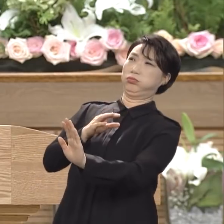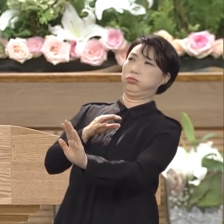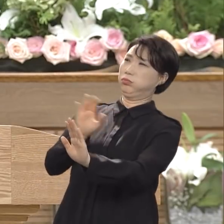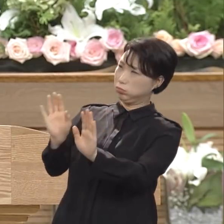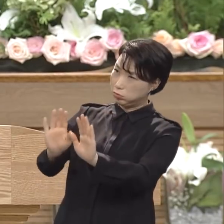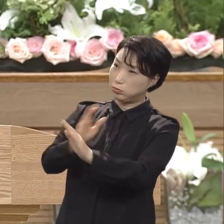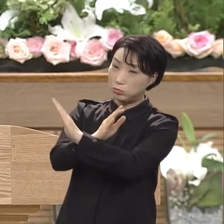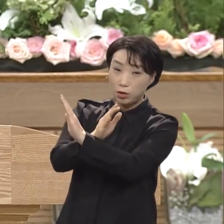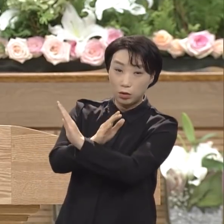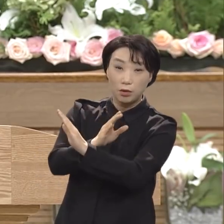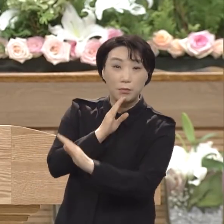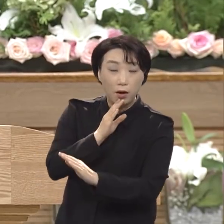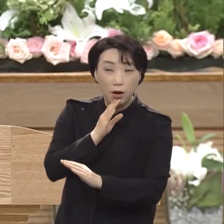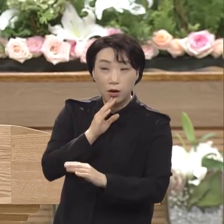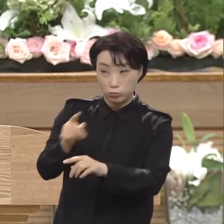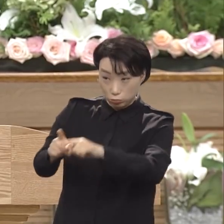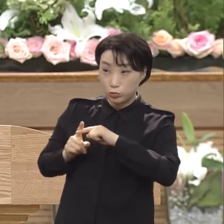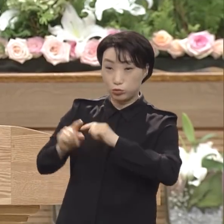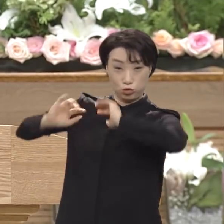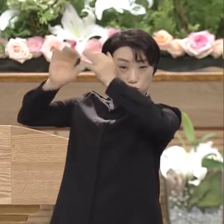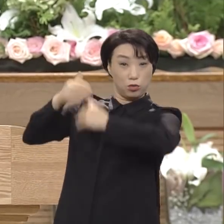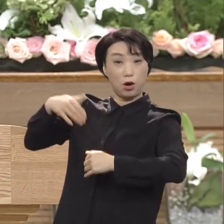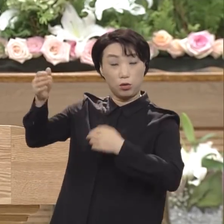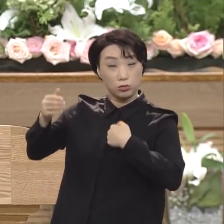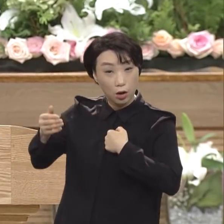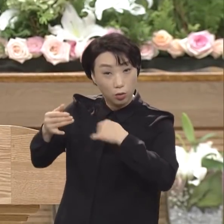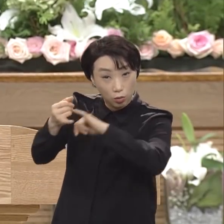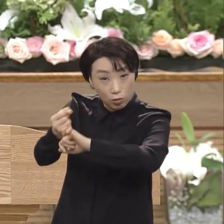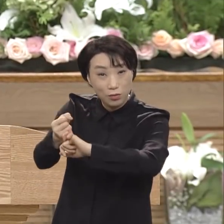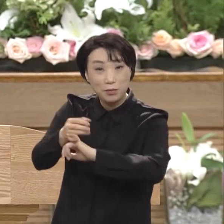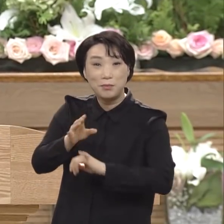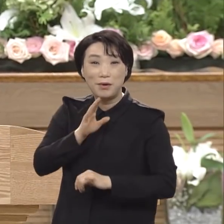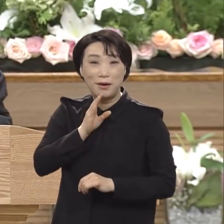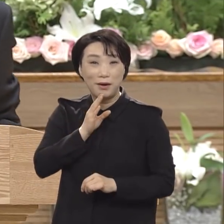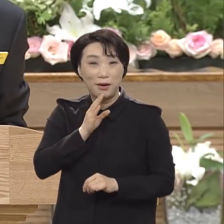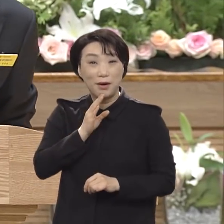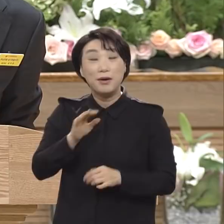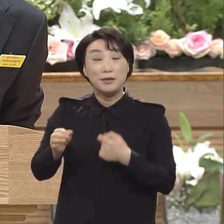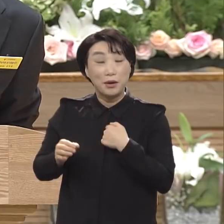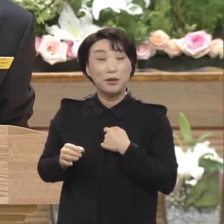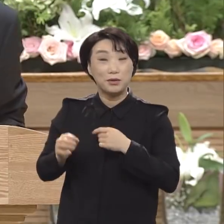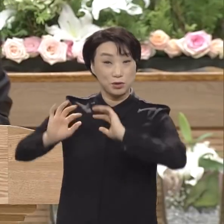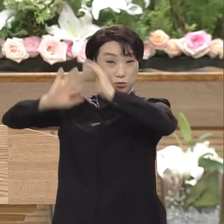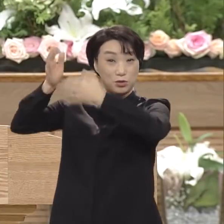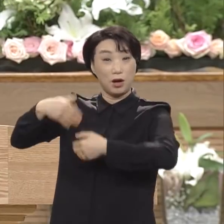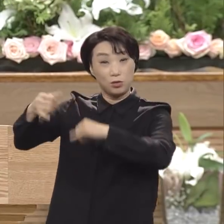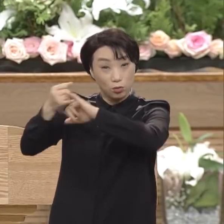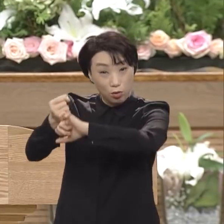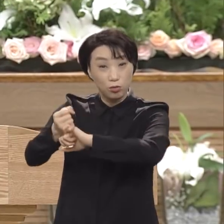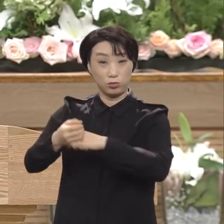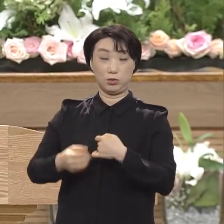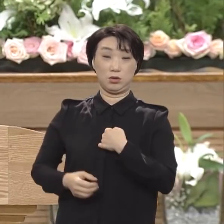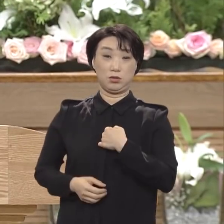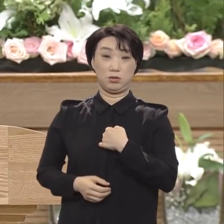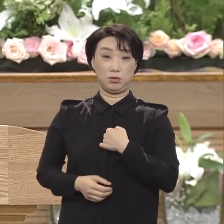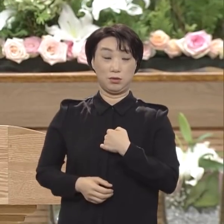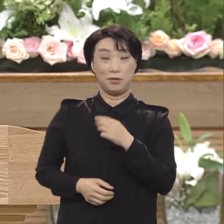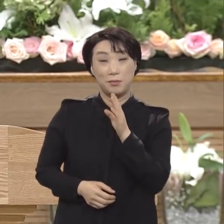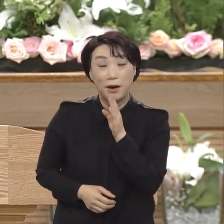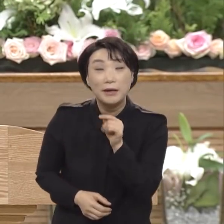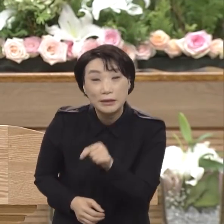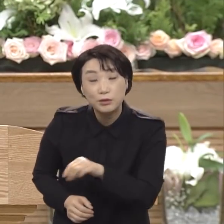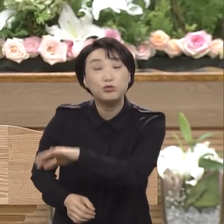말이야. 나는 죽어도 천국 가야 된다 이 말입니다. 죽어도 천국 가야 된다.